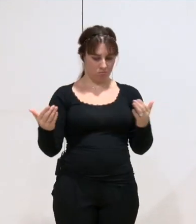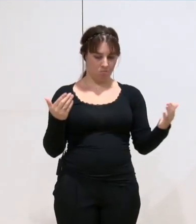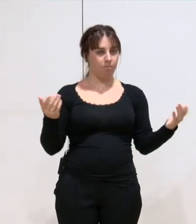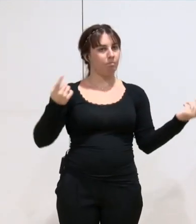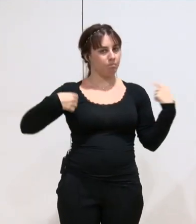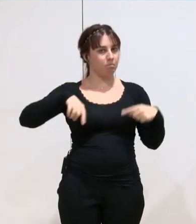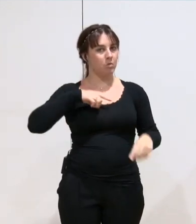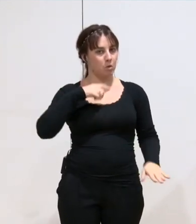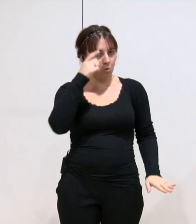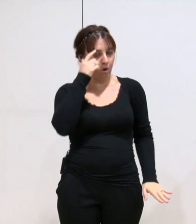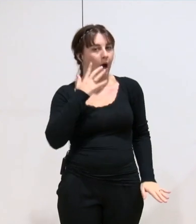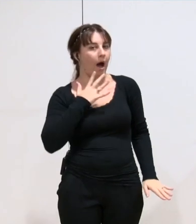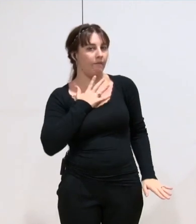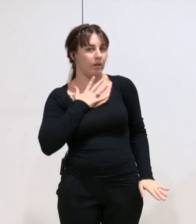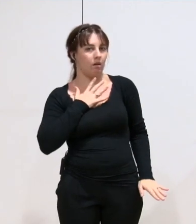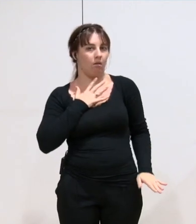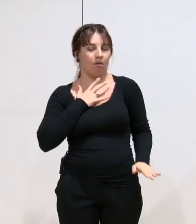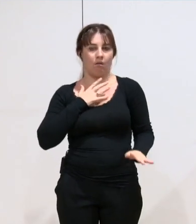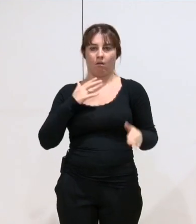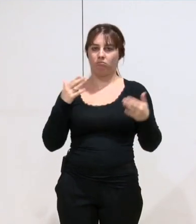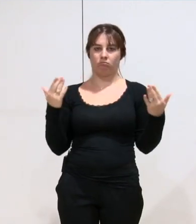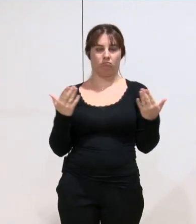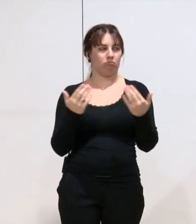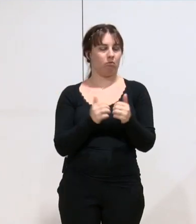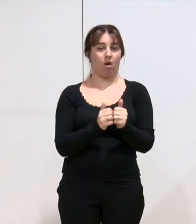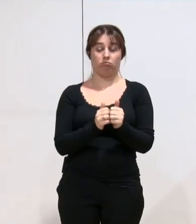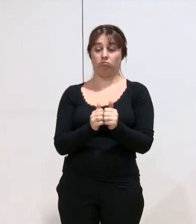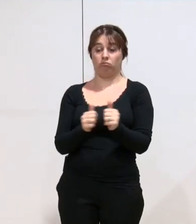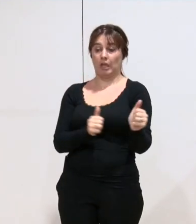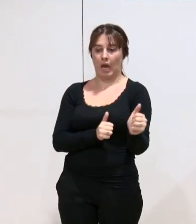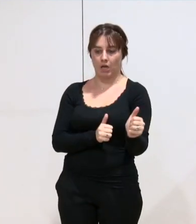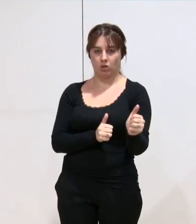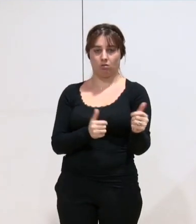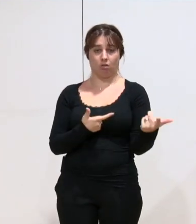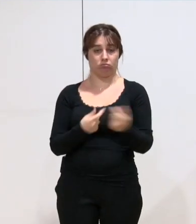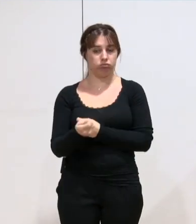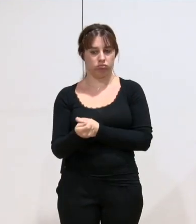vue, un décalage. De ce point de vue,